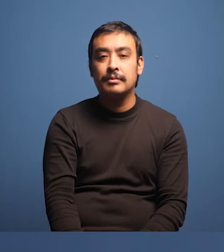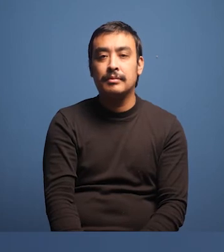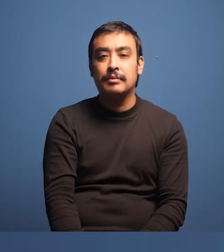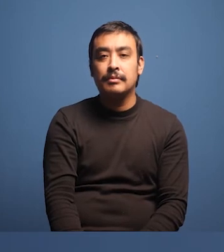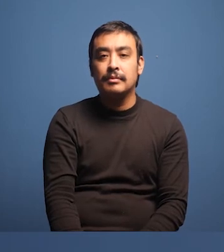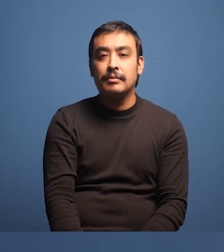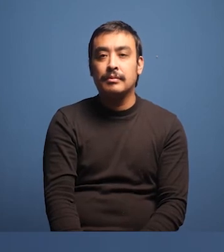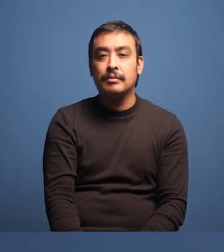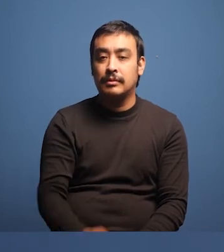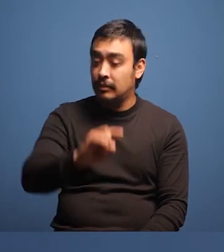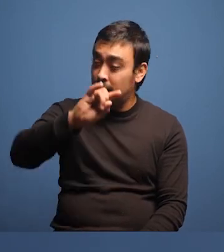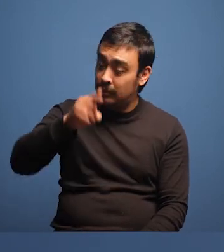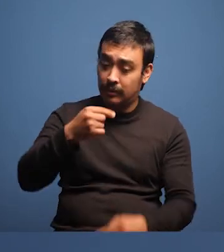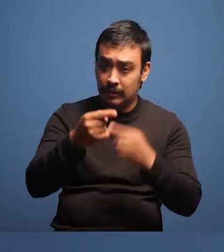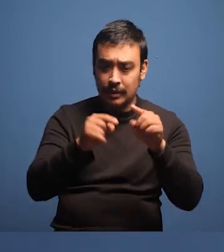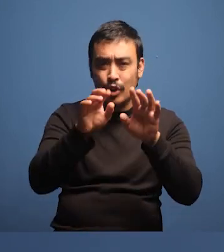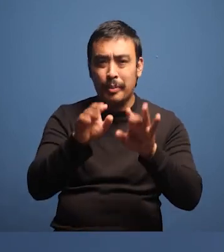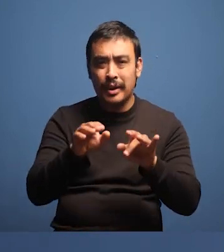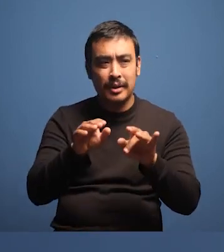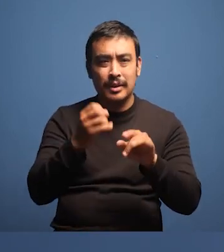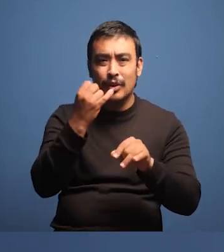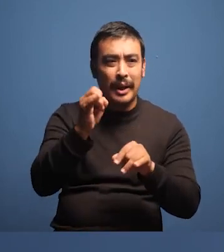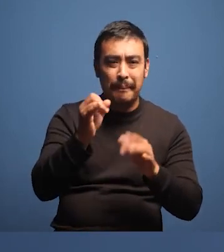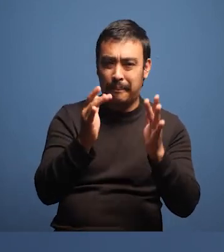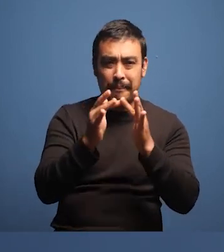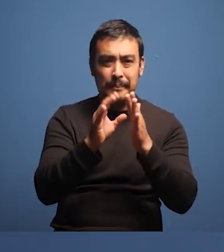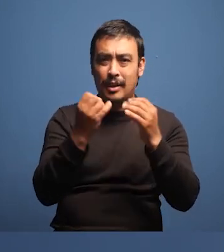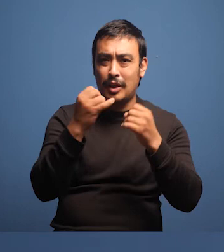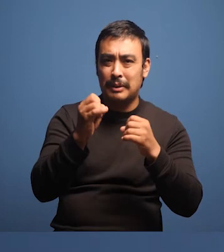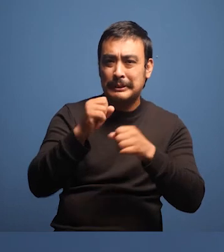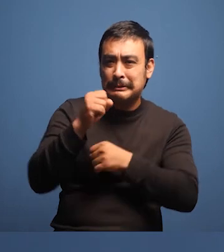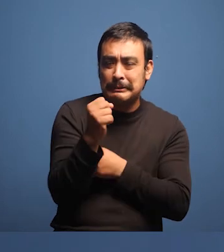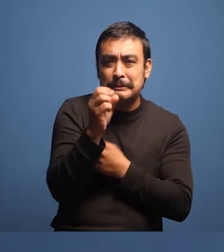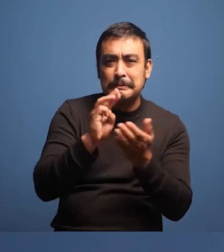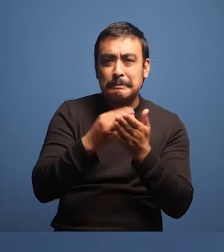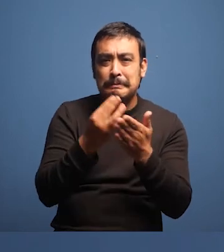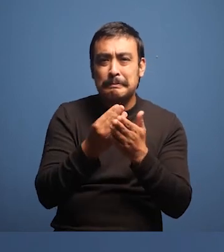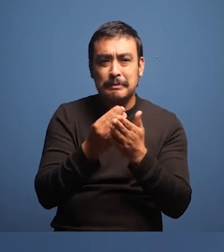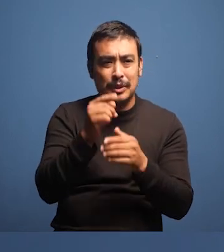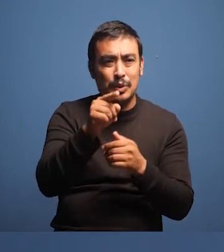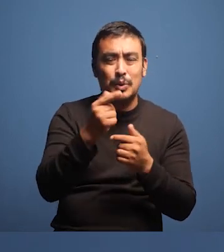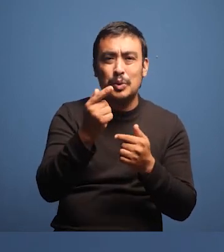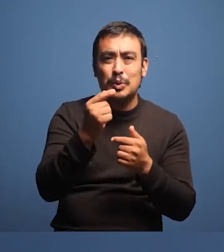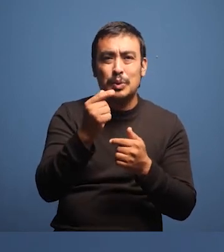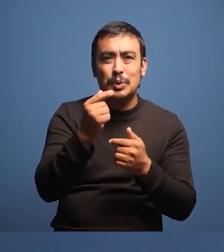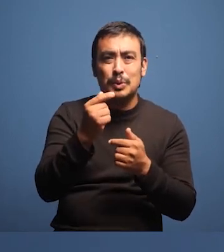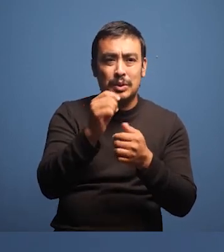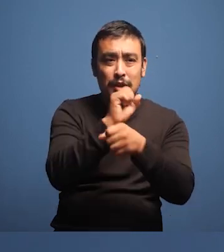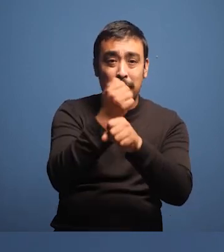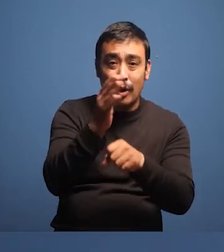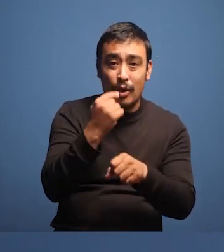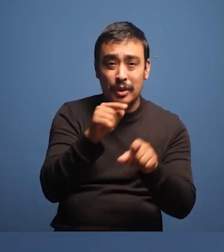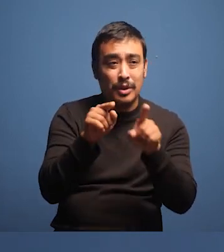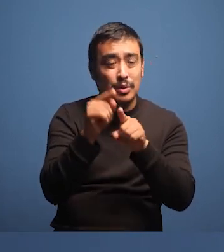फेरि पनि रिपिट गरेँ, साइबर बुलिङहरू हुनु भनेको चाहिँ तपाईँलाई चाहिँ के भन्छु भन्दाखेरि यो बुलिङ भनेको एउटा वान काइन्ड अफ क्राइम हो। त्यही भएर क्राइम हुने बित्तिकै हामी कसै पनि